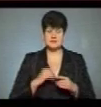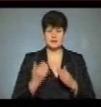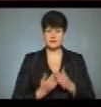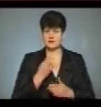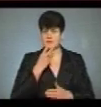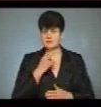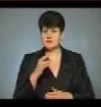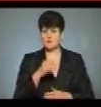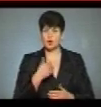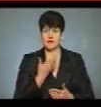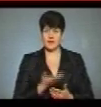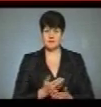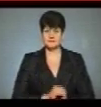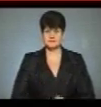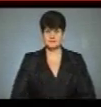про таке.